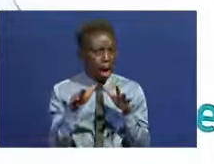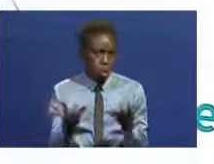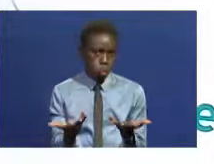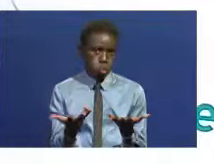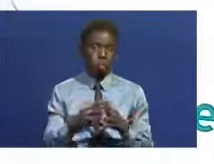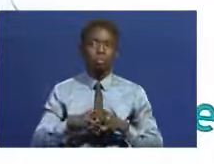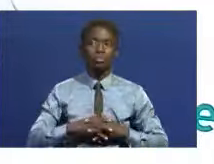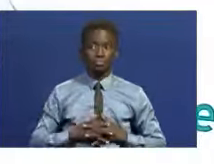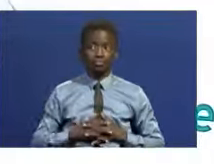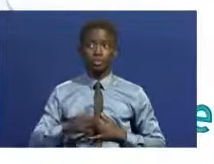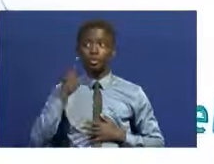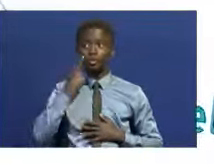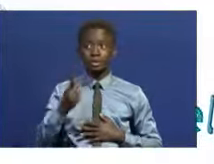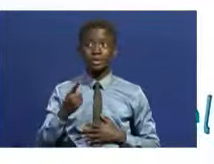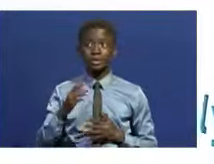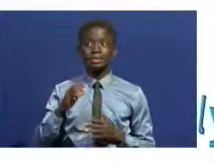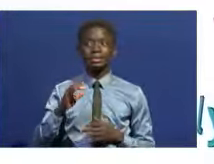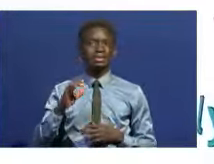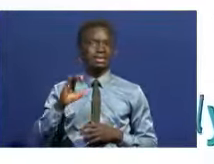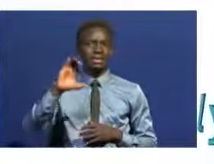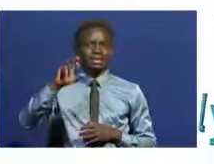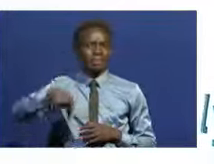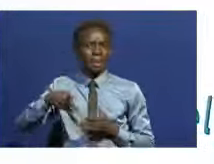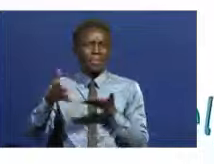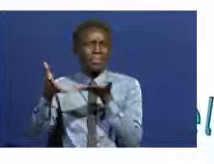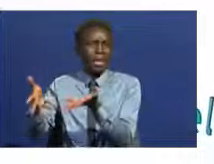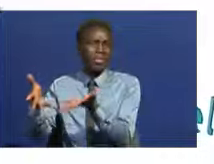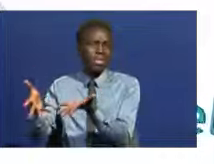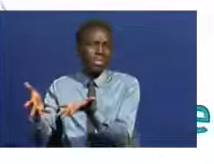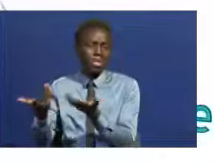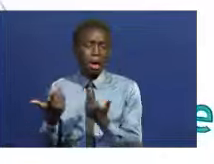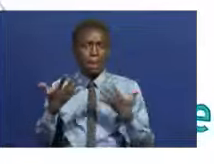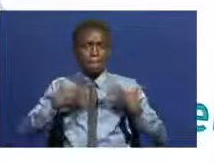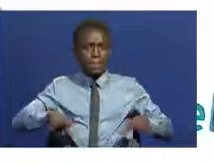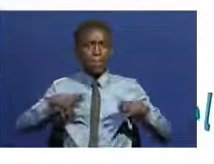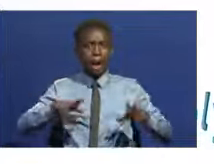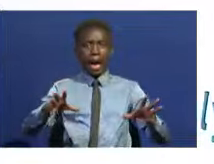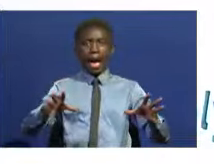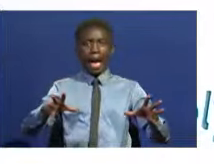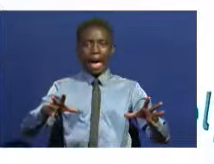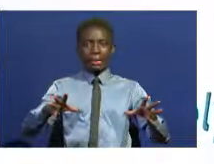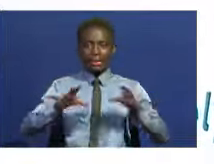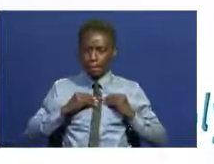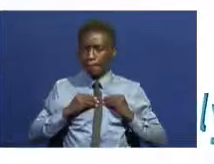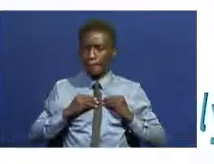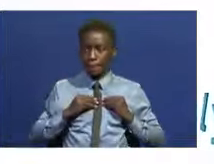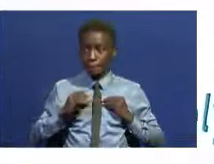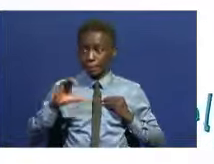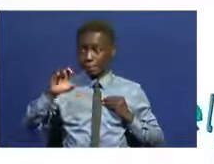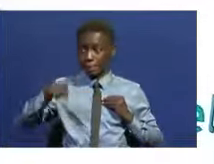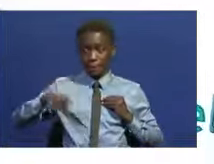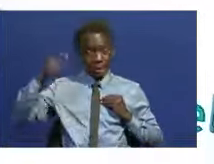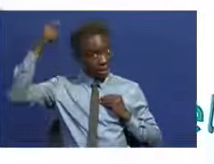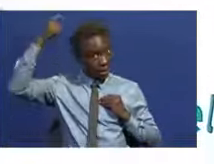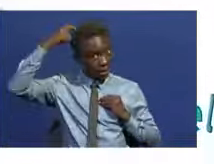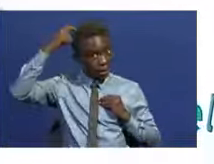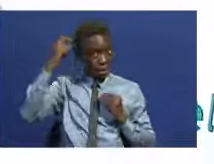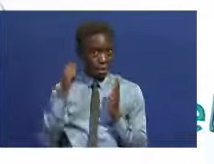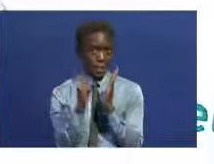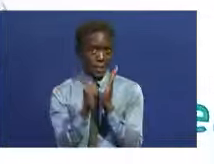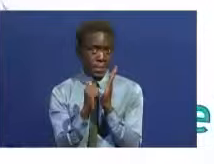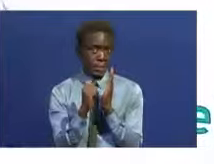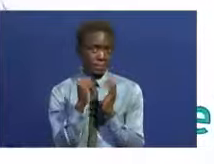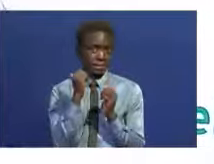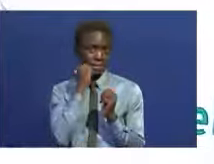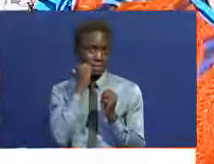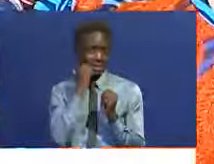katika jamii yetu bado uko. Bado watu hawajakubali kwamba ulemavu hasa wa cerebral palsy ni shida ya ubongo. Bado tunaamini kwamba